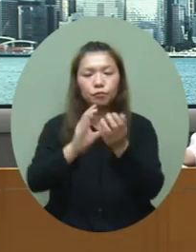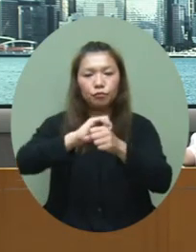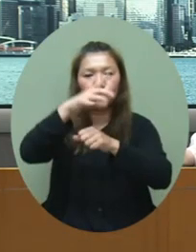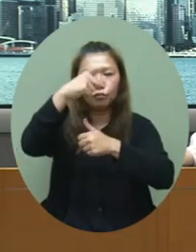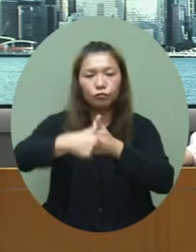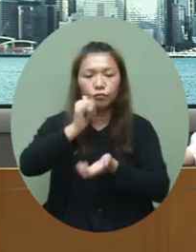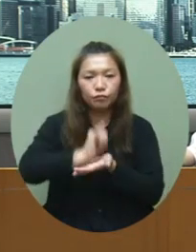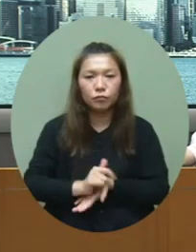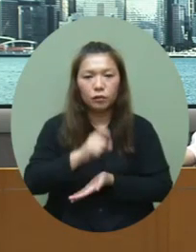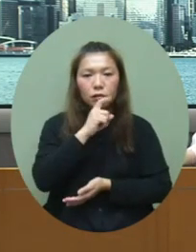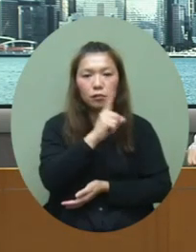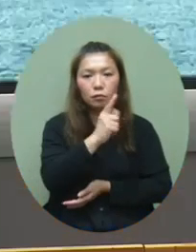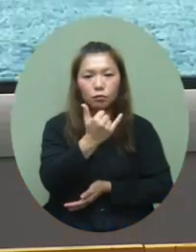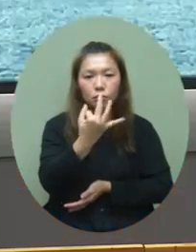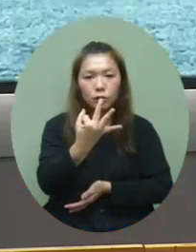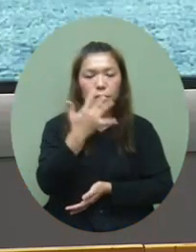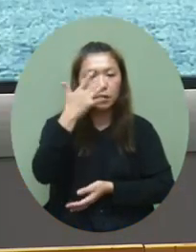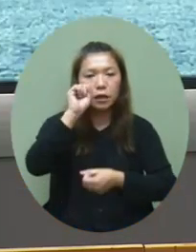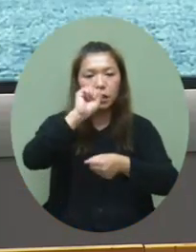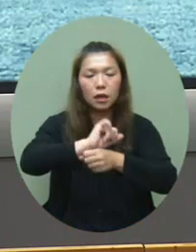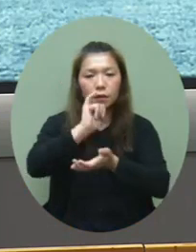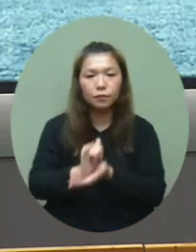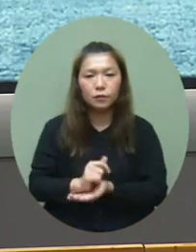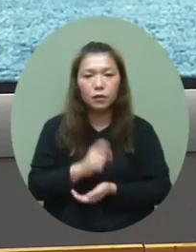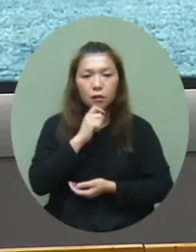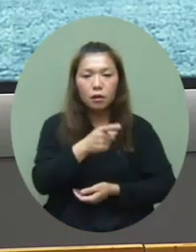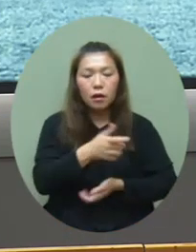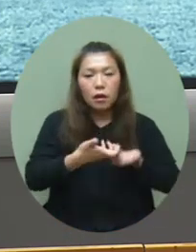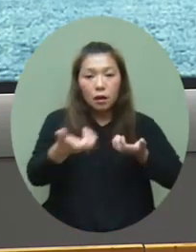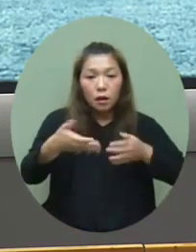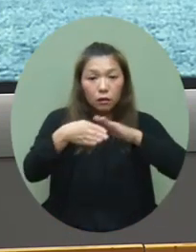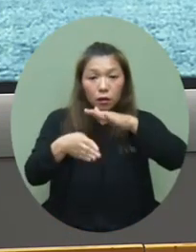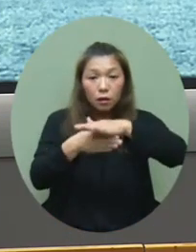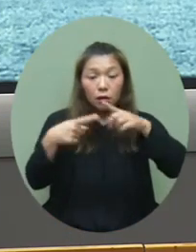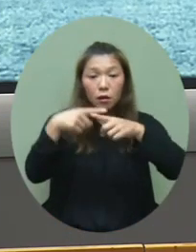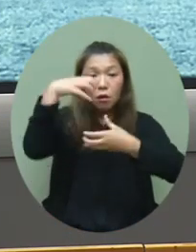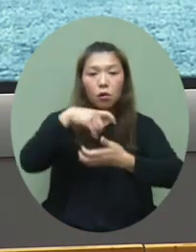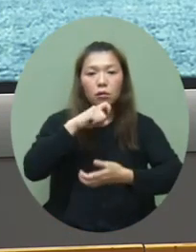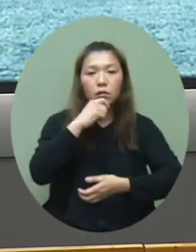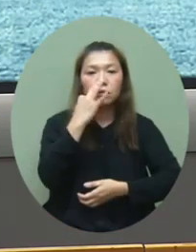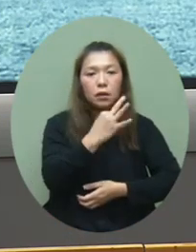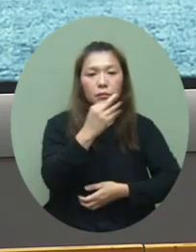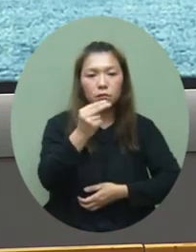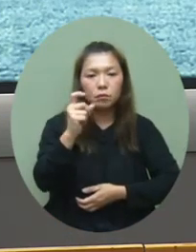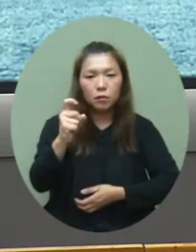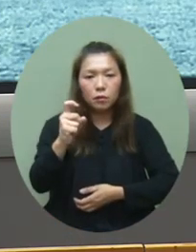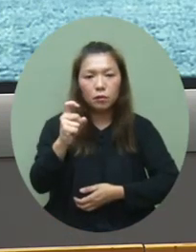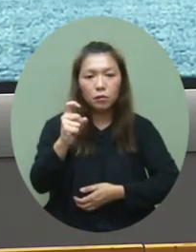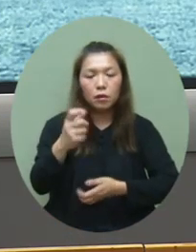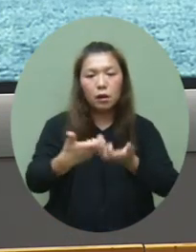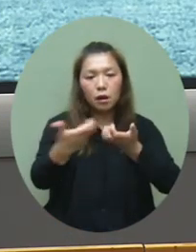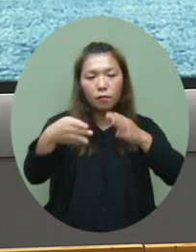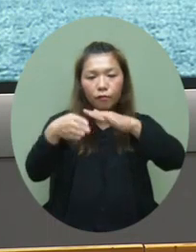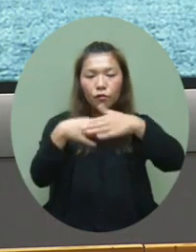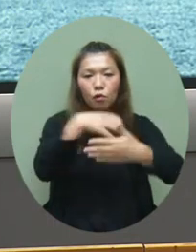留醫的，其中163名是新增的。另外入住隔離設施的病人當中有379位是在隔離